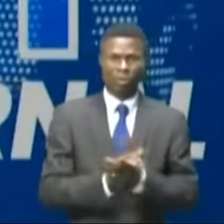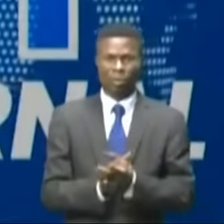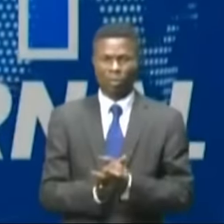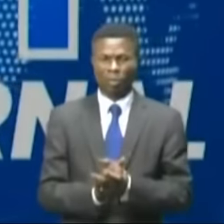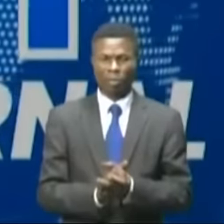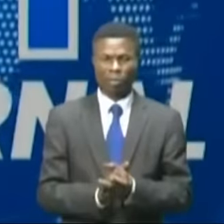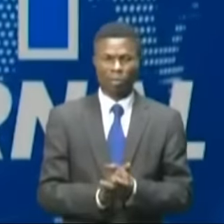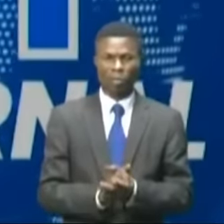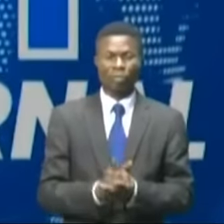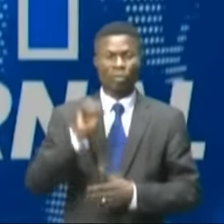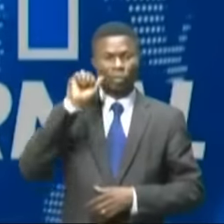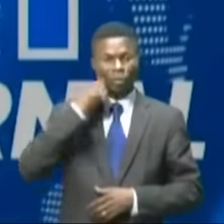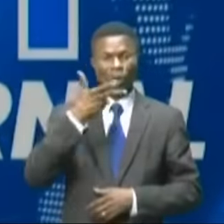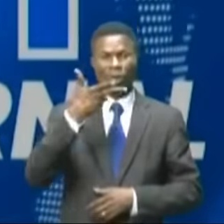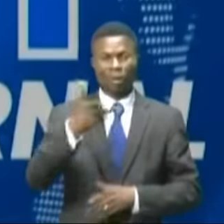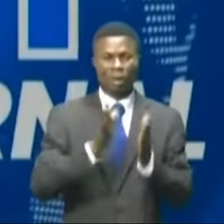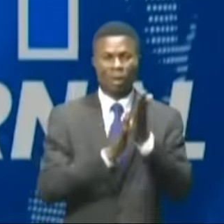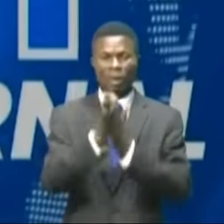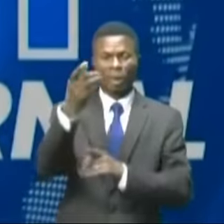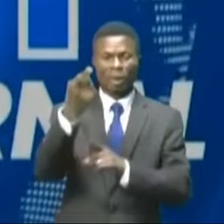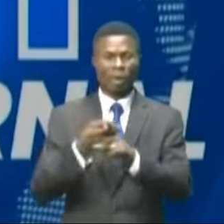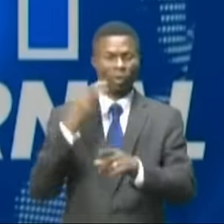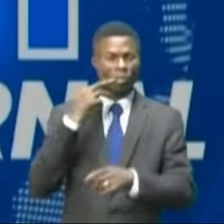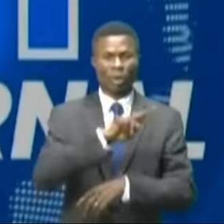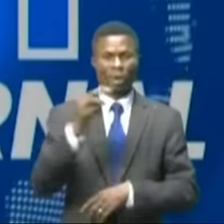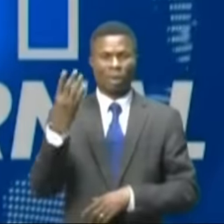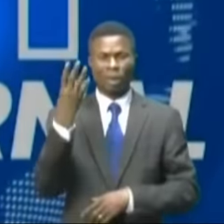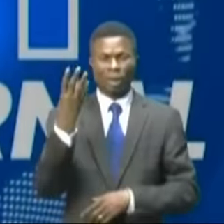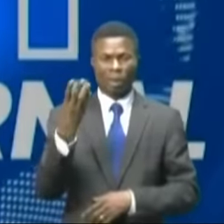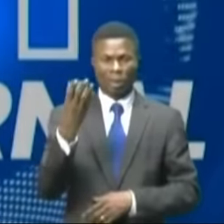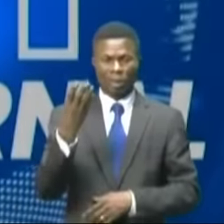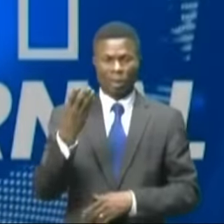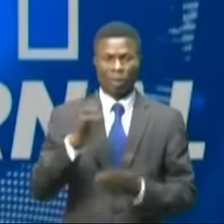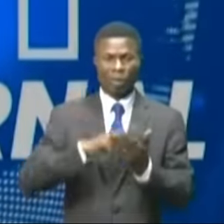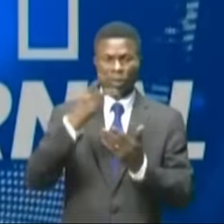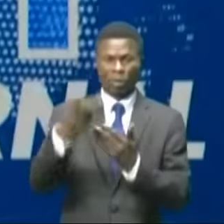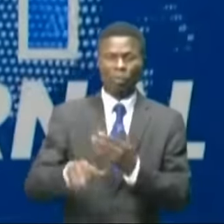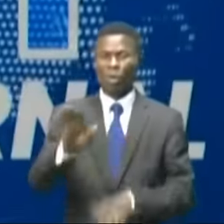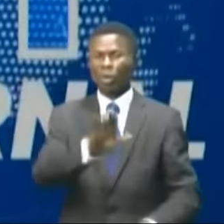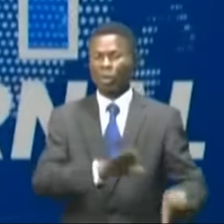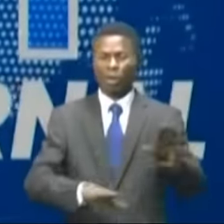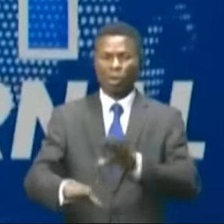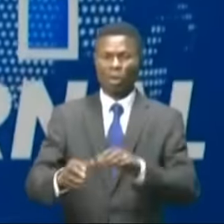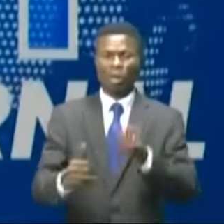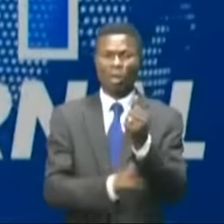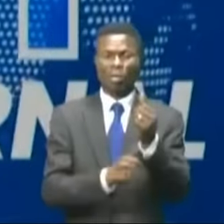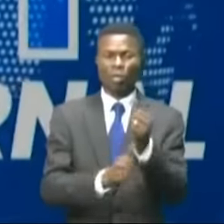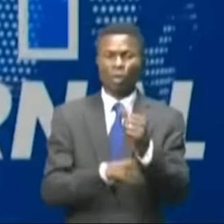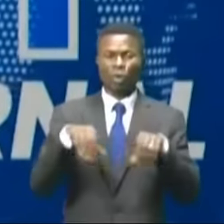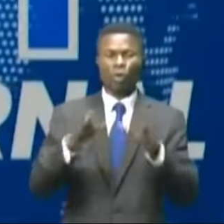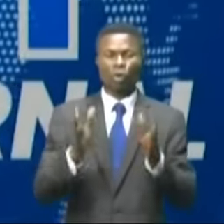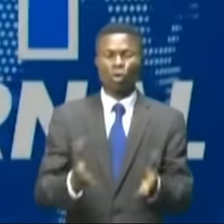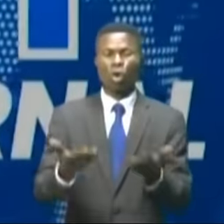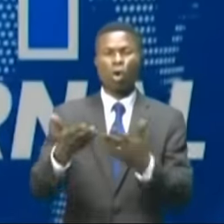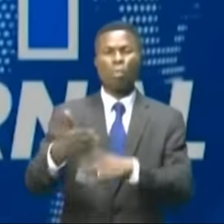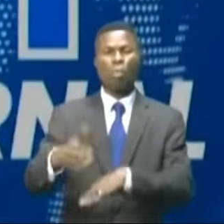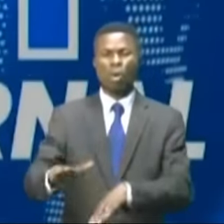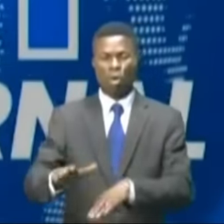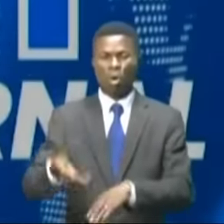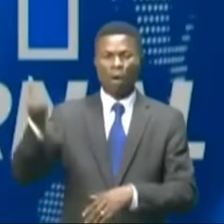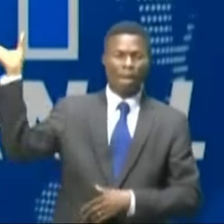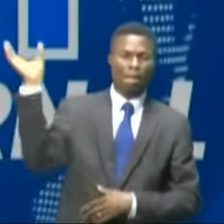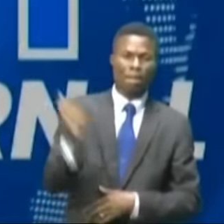C'est finalement demain, mercredi 15 mai 2024, qu'interviendra l'inhumation de nos compatriotes qui ont été fauchés par